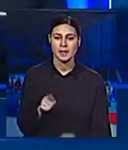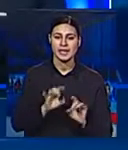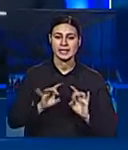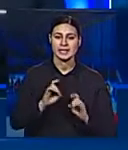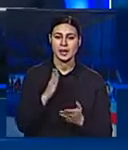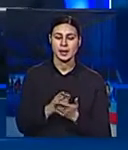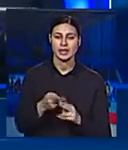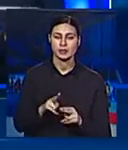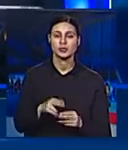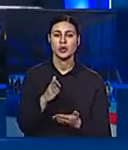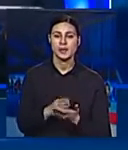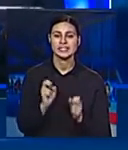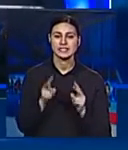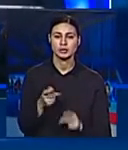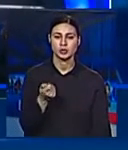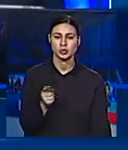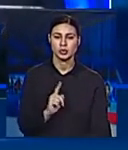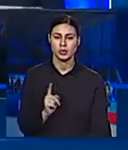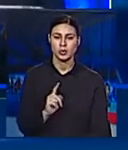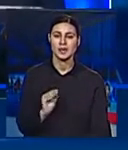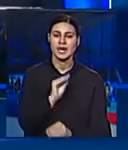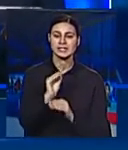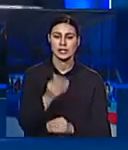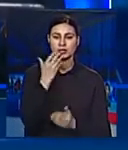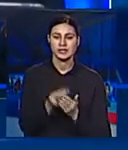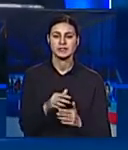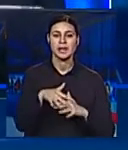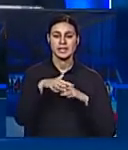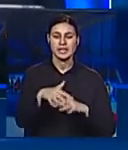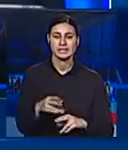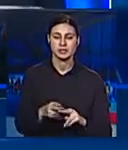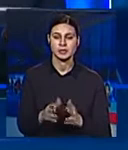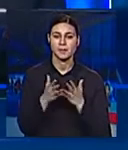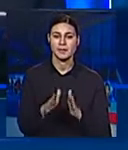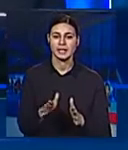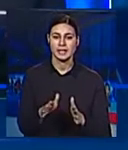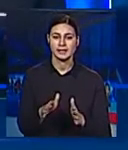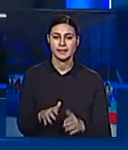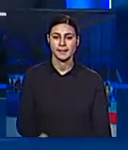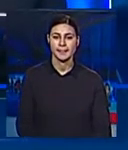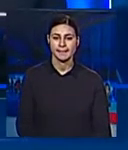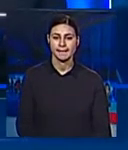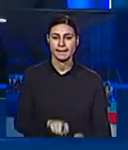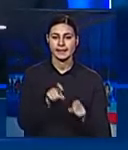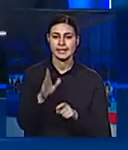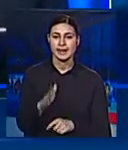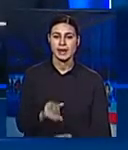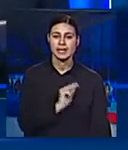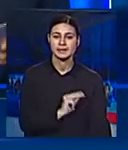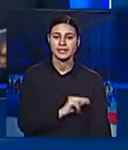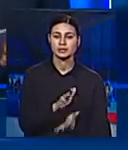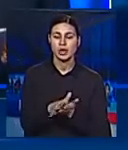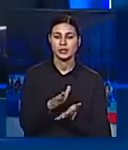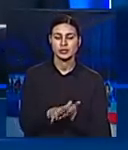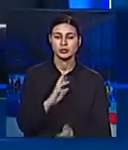რეგლამენტაციასაც მოიცავს, იმიტომ რომ არის საფრთხე გარკვეული, რომ გაიზარდოს მათი დაფინანსება და ეს უფრო მეტად გადაიქაჩოს, ასე ვთქვათ, ადმინისტრაციულ ხარჯებში